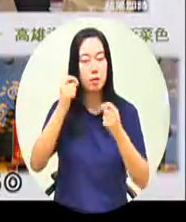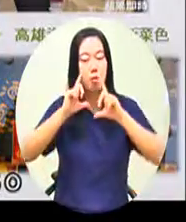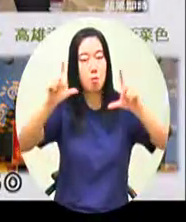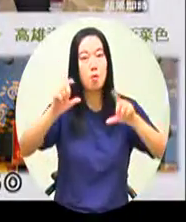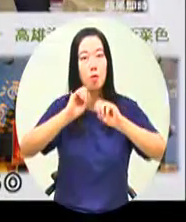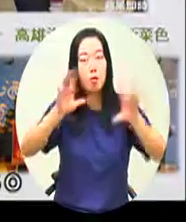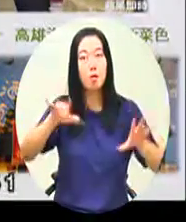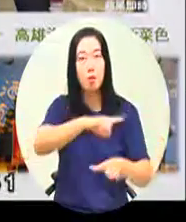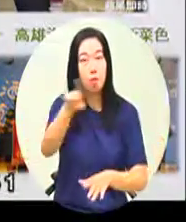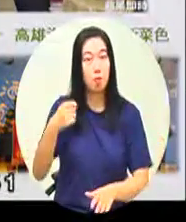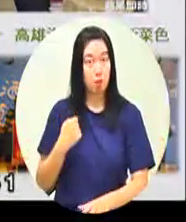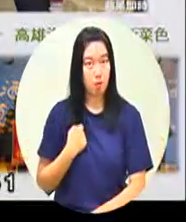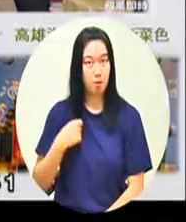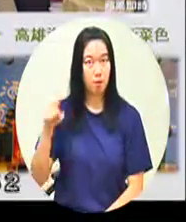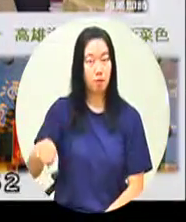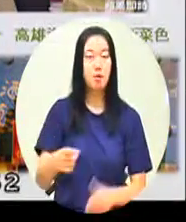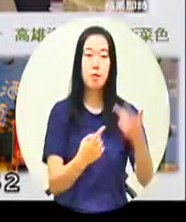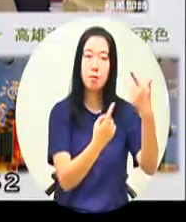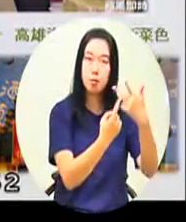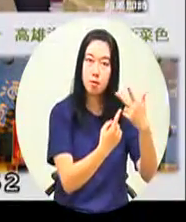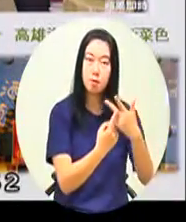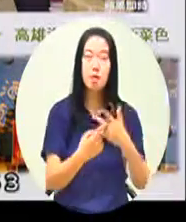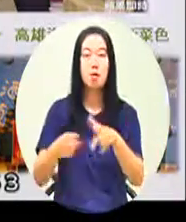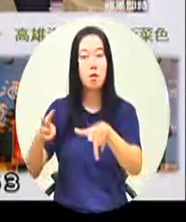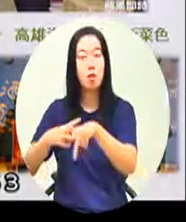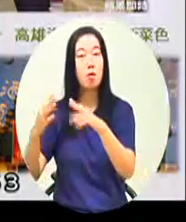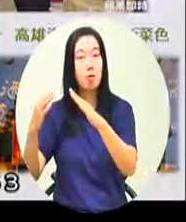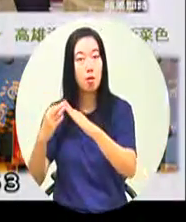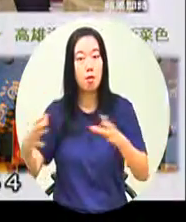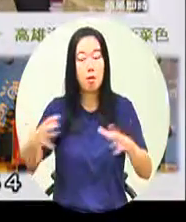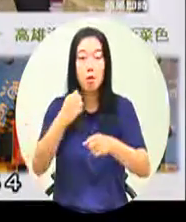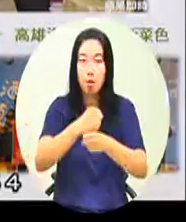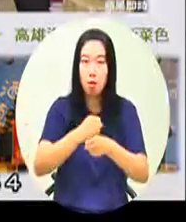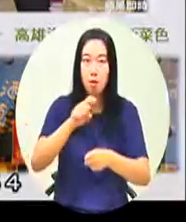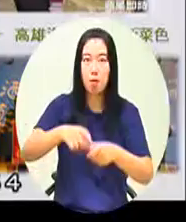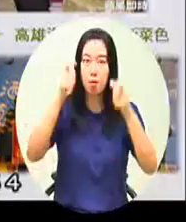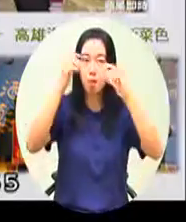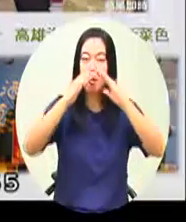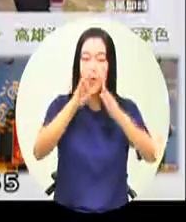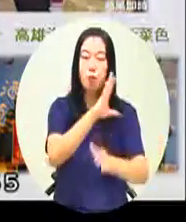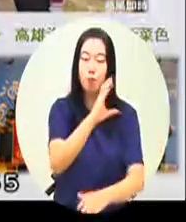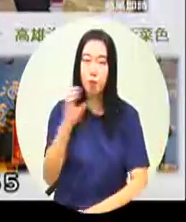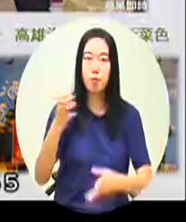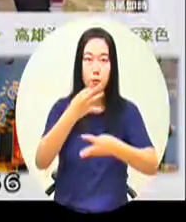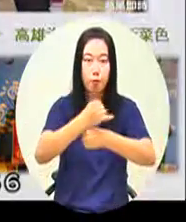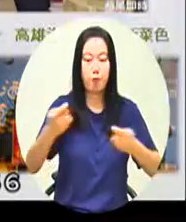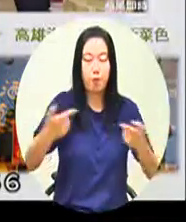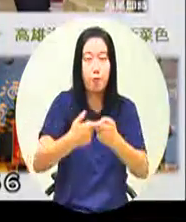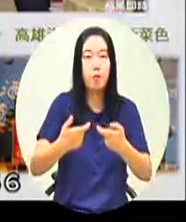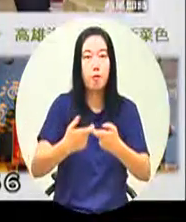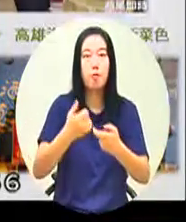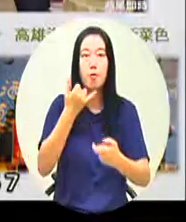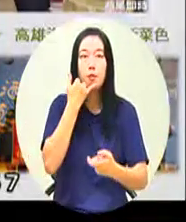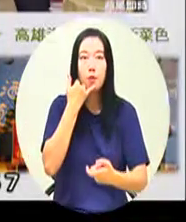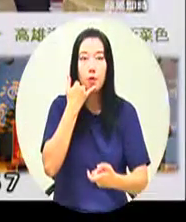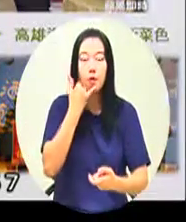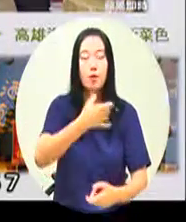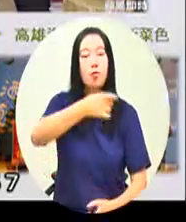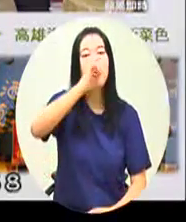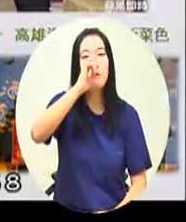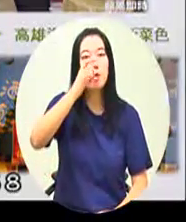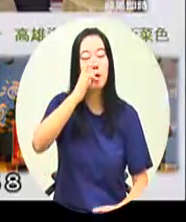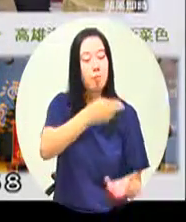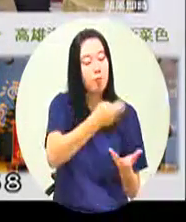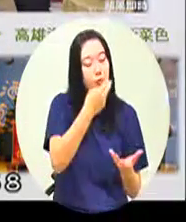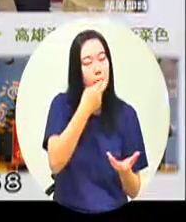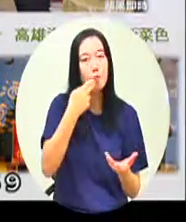家超商合作，然后以及结合今年高雄啤酒节的活动，让高雄海味成为下酒菜的食材，以创